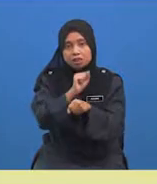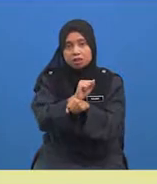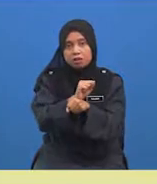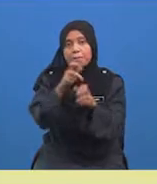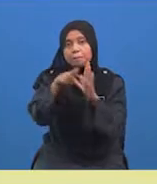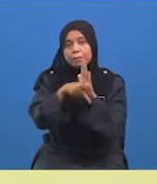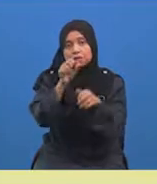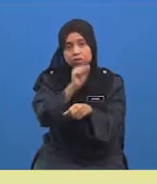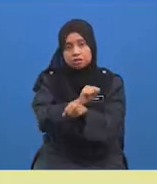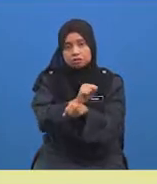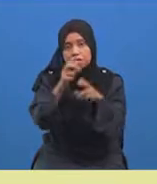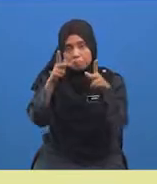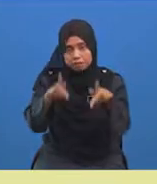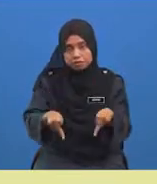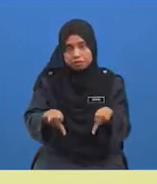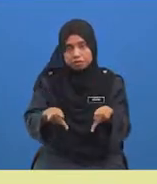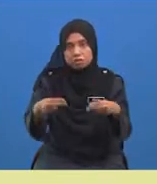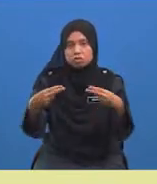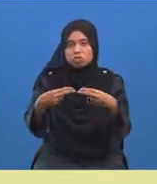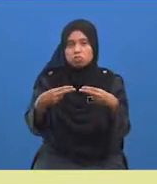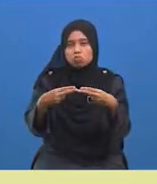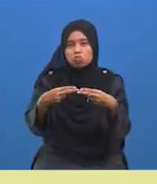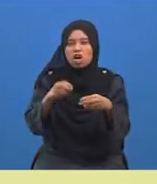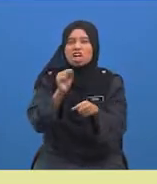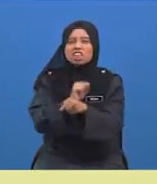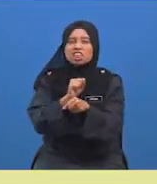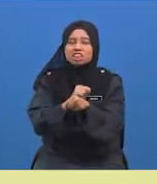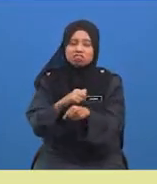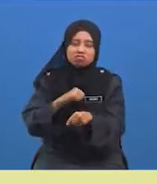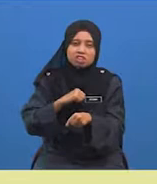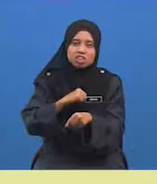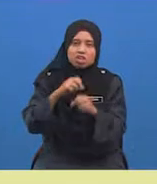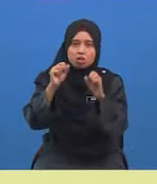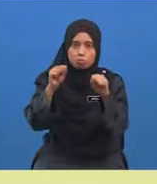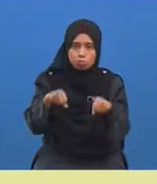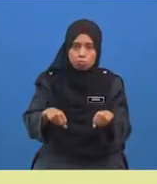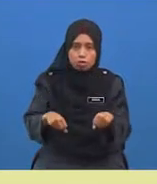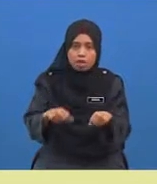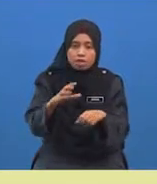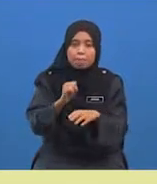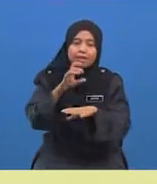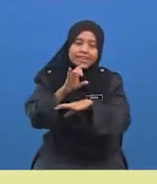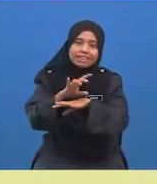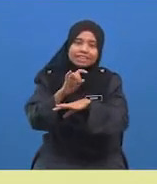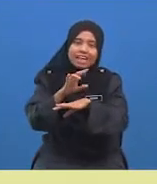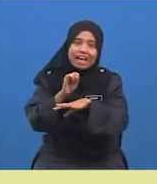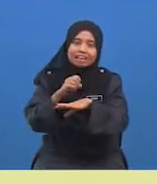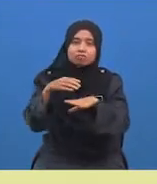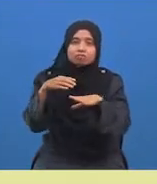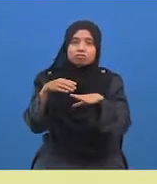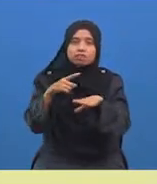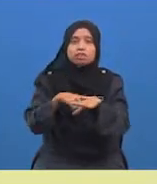masalah hubungan, kerjaya atau pribadi, mereka boleh mendapat nasihat dari unit